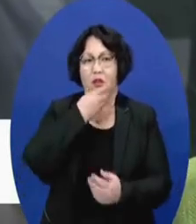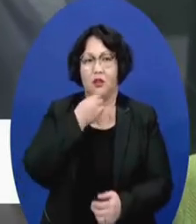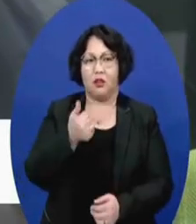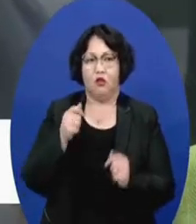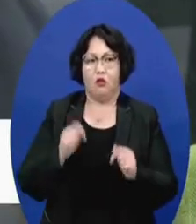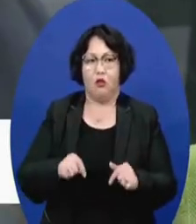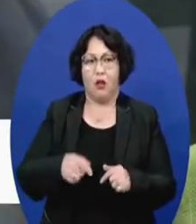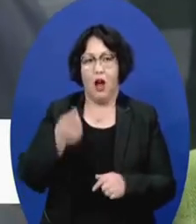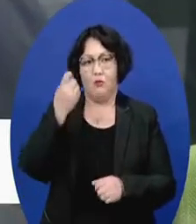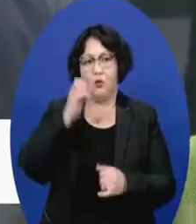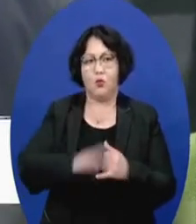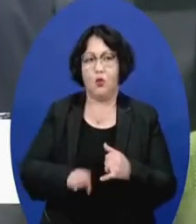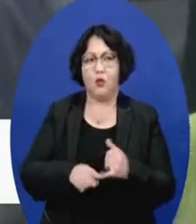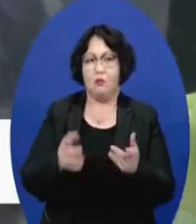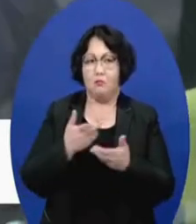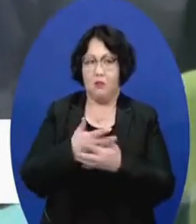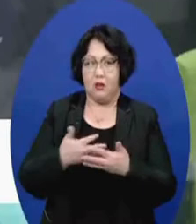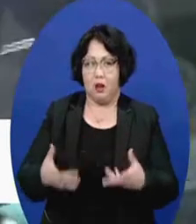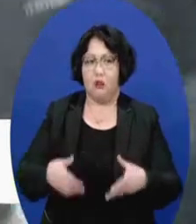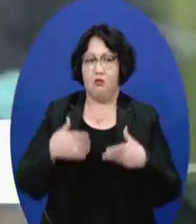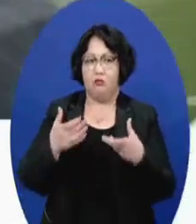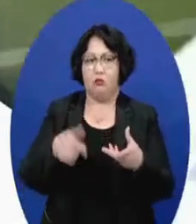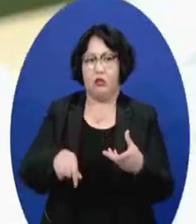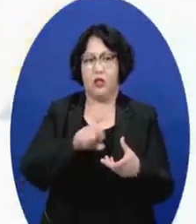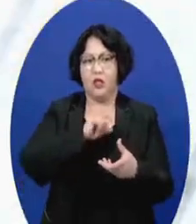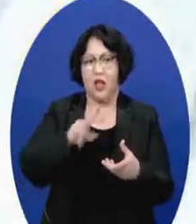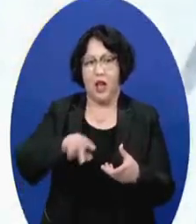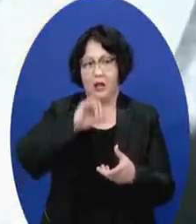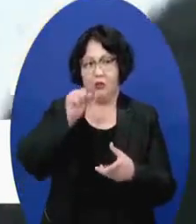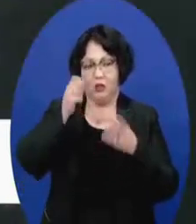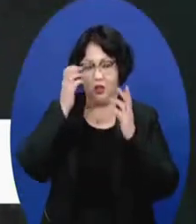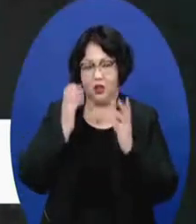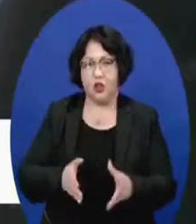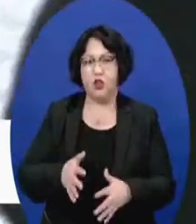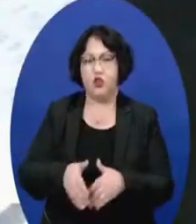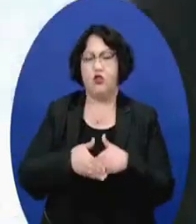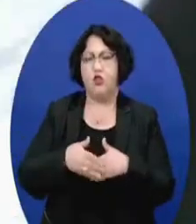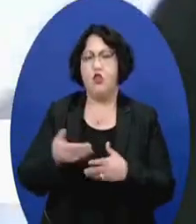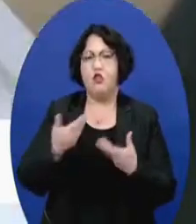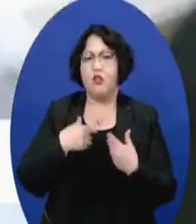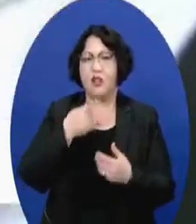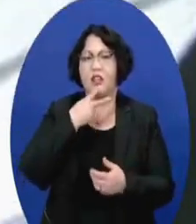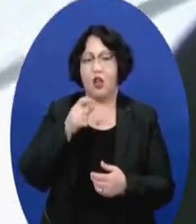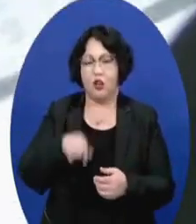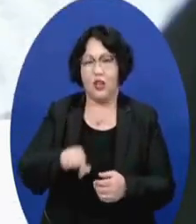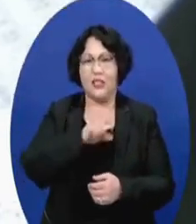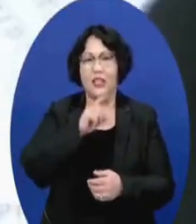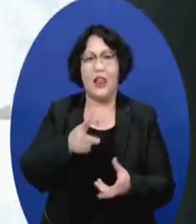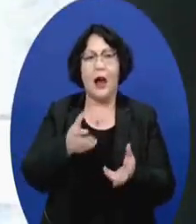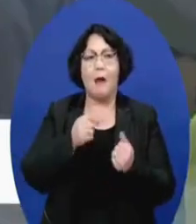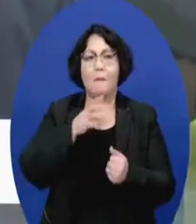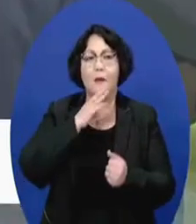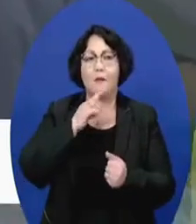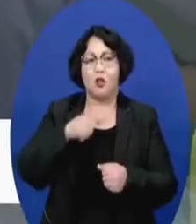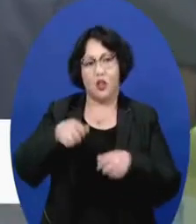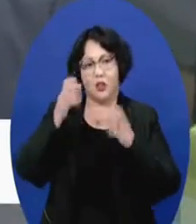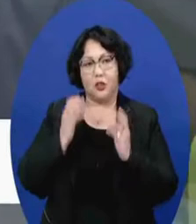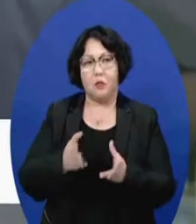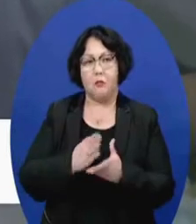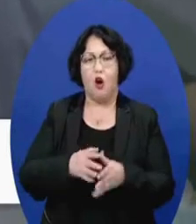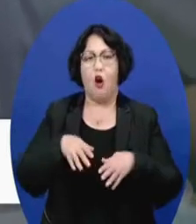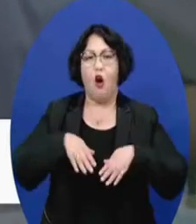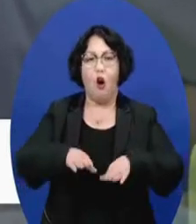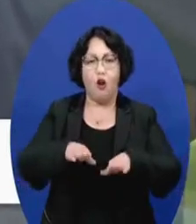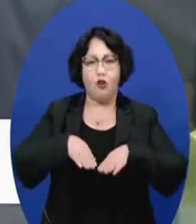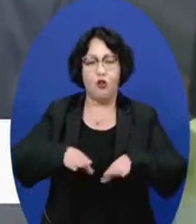миний хамгийн сүүлийн материалыг бүрдүүлж байгаад өнөөдөр энэ зээлийн асуудлыг шийдвэрлэсэн. Зээл авах гэж байна уу? Тий, авах гэж байгаа. Одоо шийдвэрлэж байгаа. Ойдлын